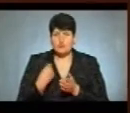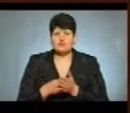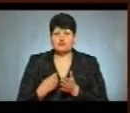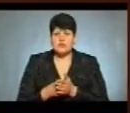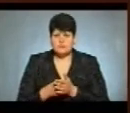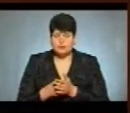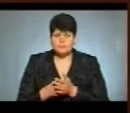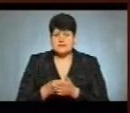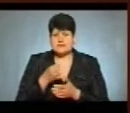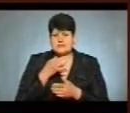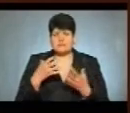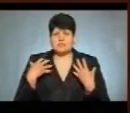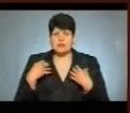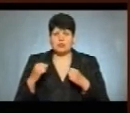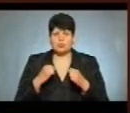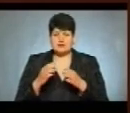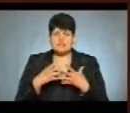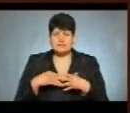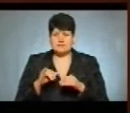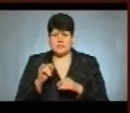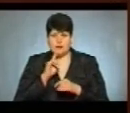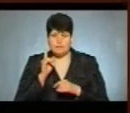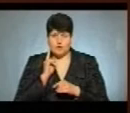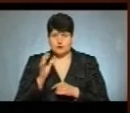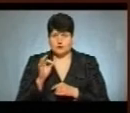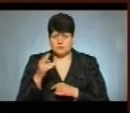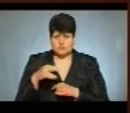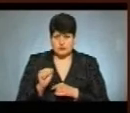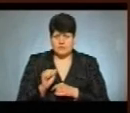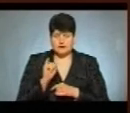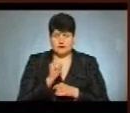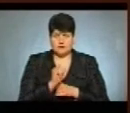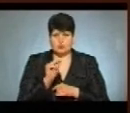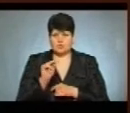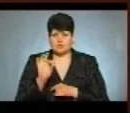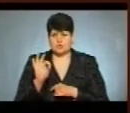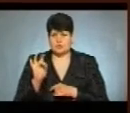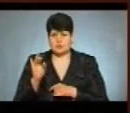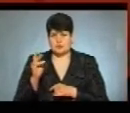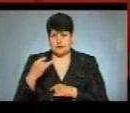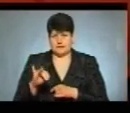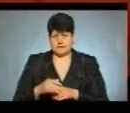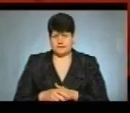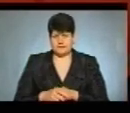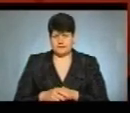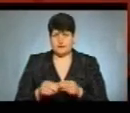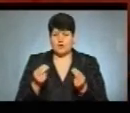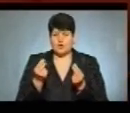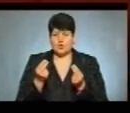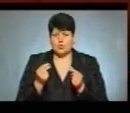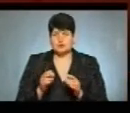бюджету, повідомив начальник управління сім'ї та молоді облдержадміністрації Ігор Чорний. Кошти будуть